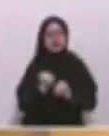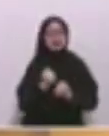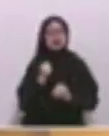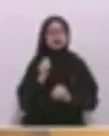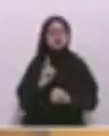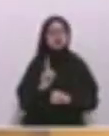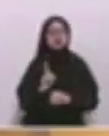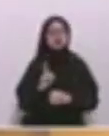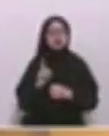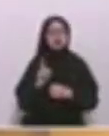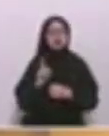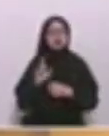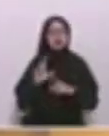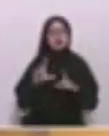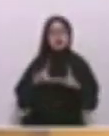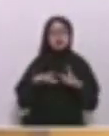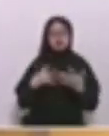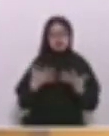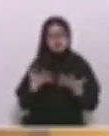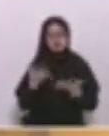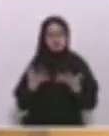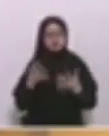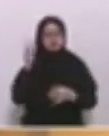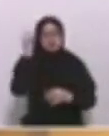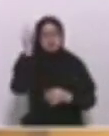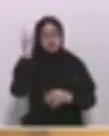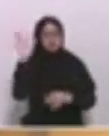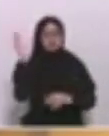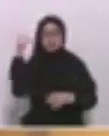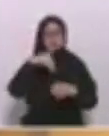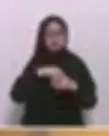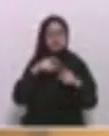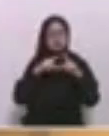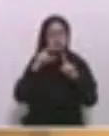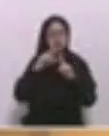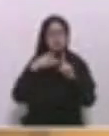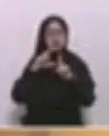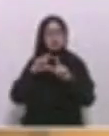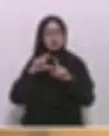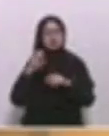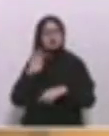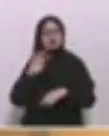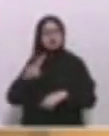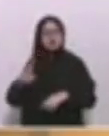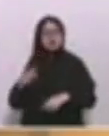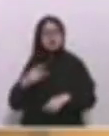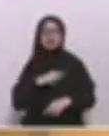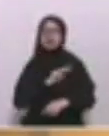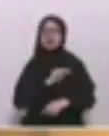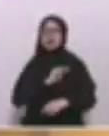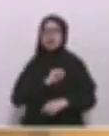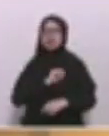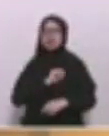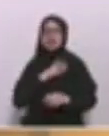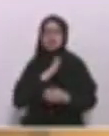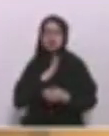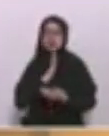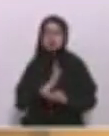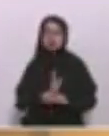saya walaupun perencanaan tidak masuk dalam apdb perubahan tetap dengan niat hati saya yang